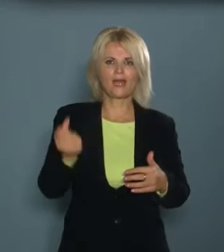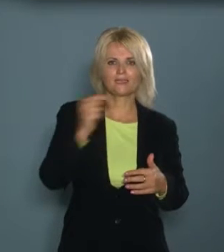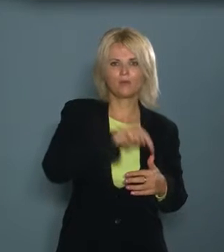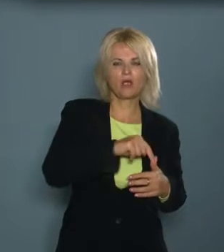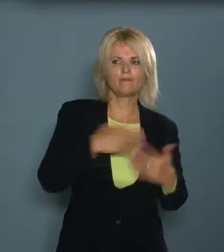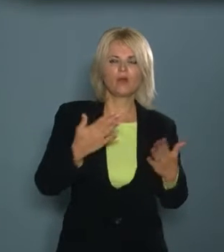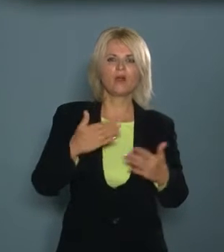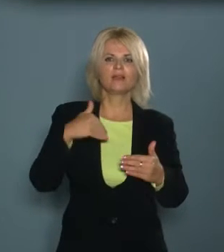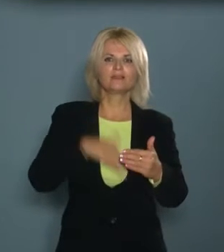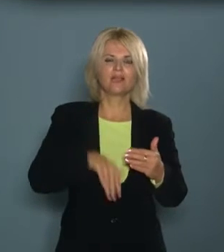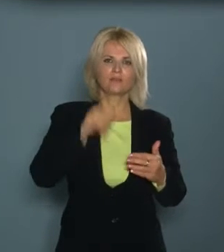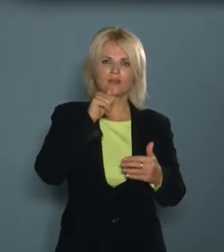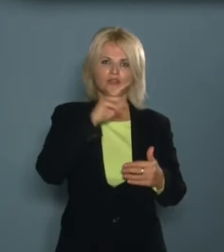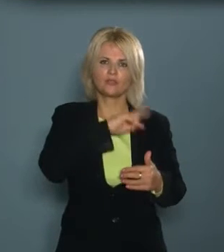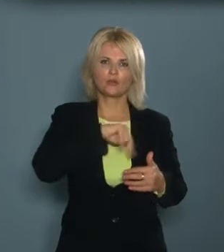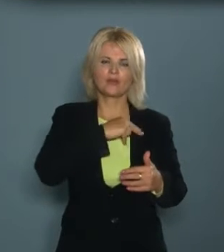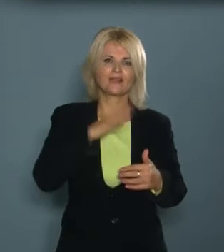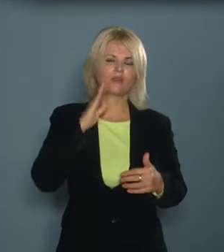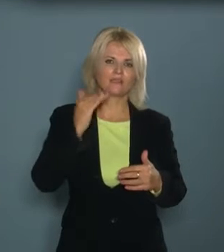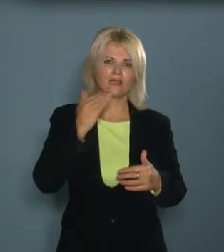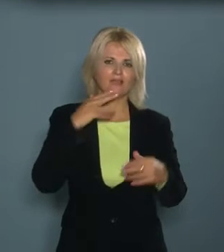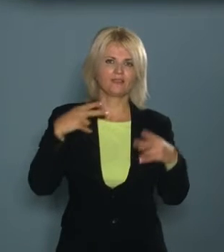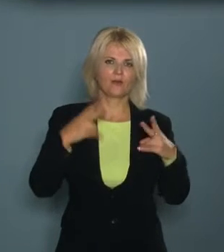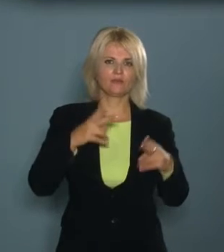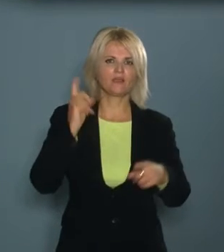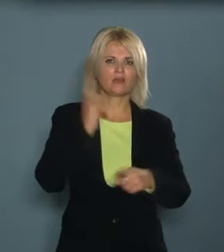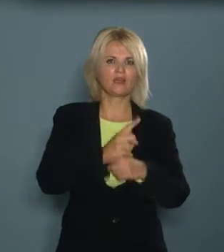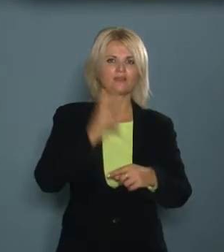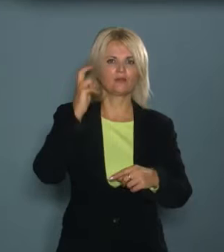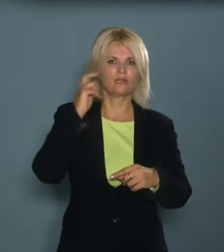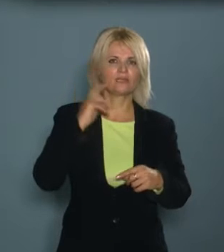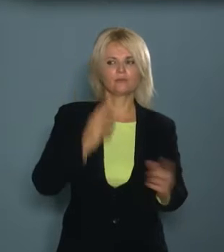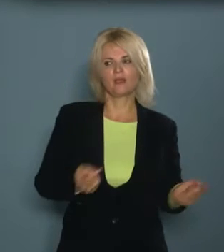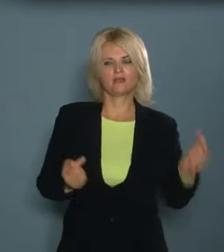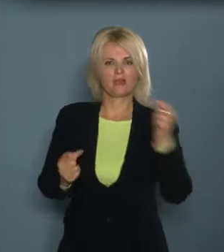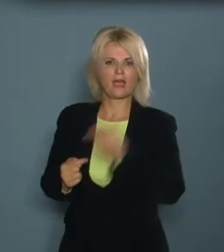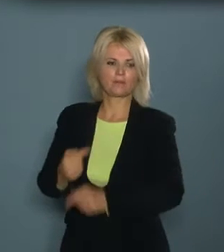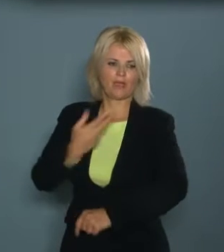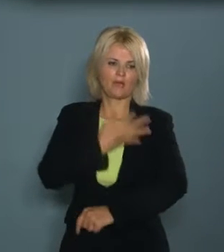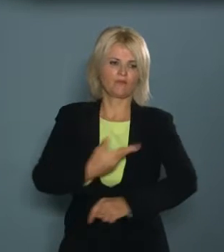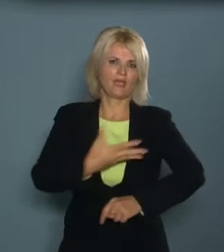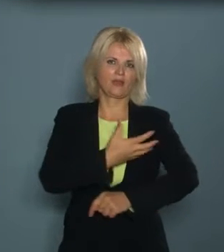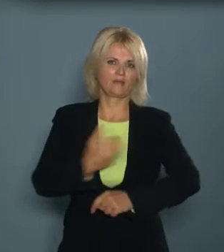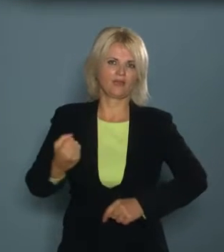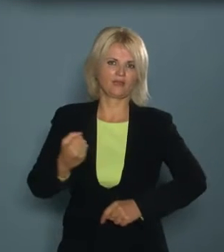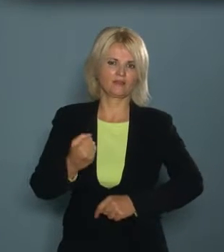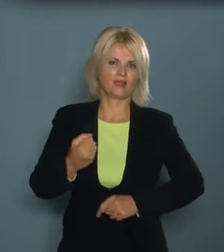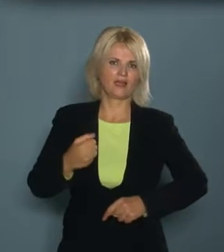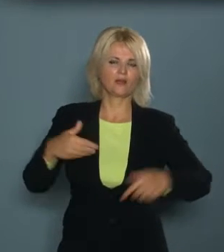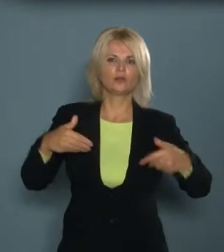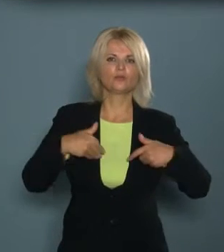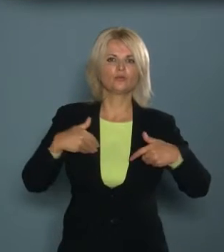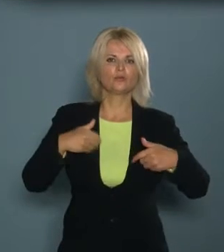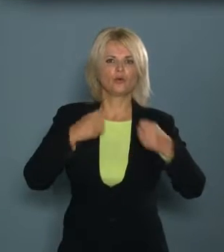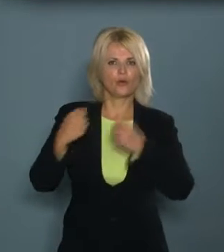a dél-pesti kórháznak az Ady Endre utcai rendelőintézetébe átmenni. A vérvételtől kezdve reméljük, hogy a